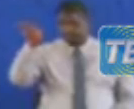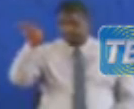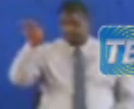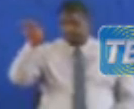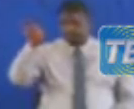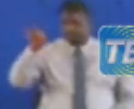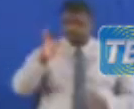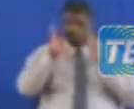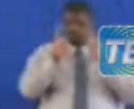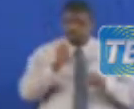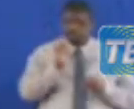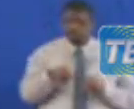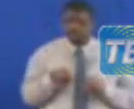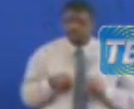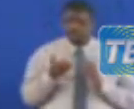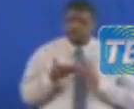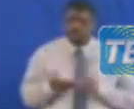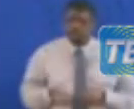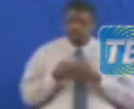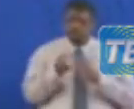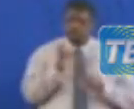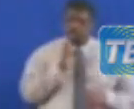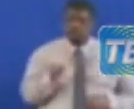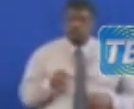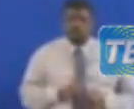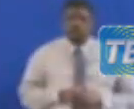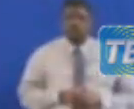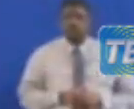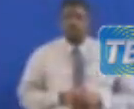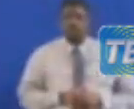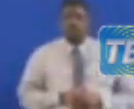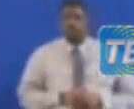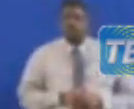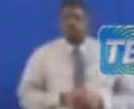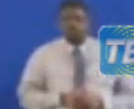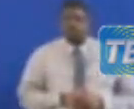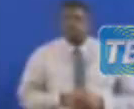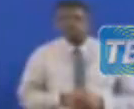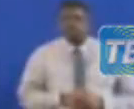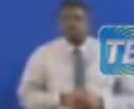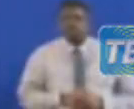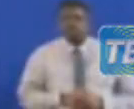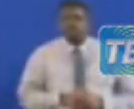www.drtemisemi.go.tz. Mheshimiwa Spika, naomba kutoa hoja.